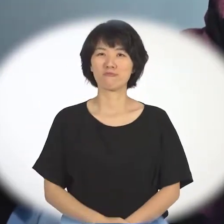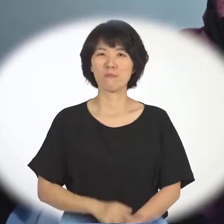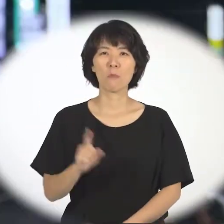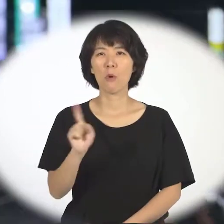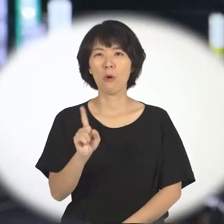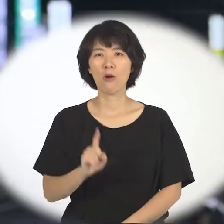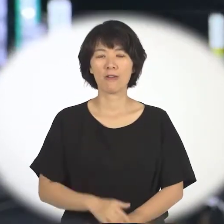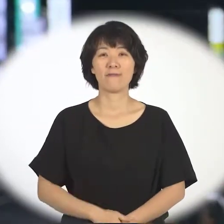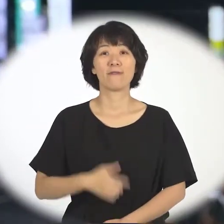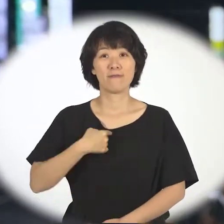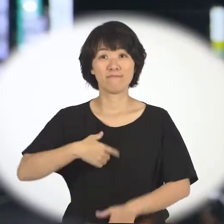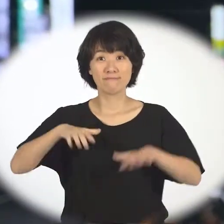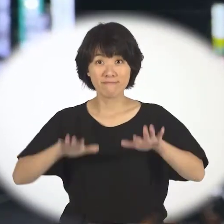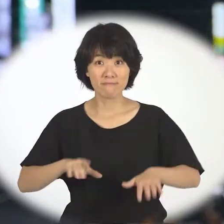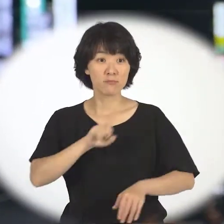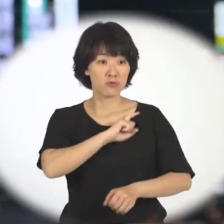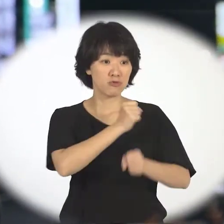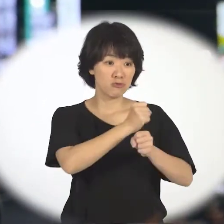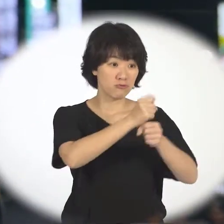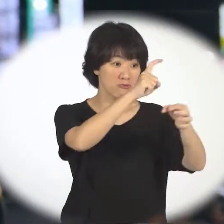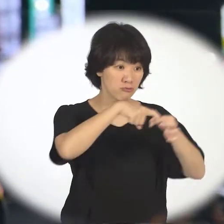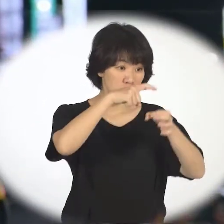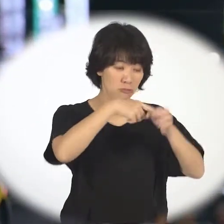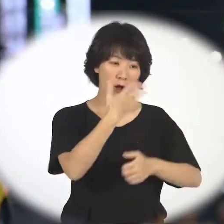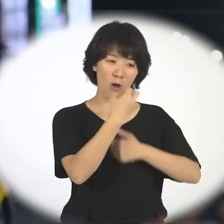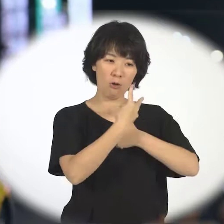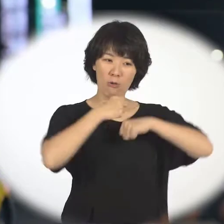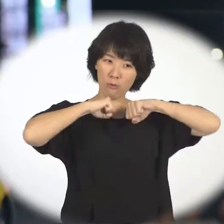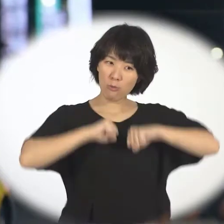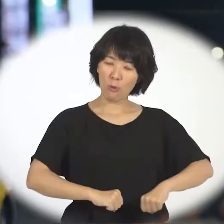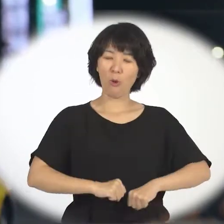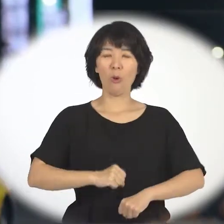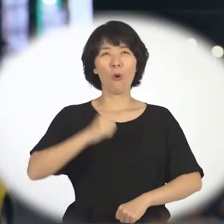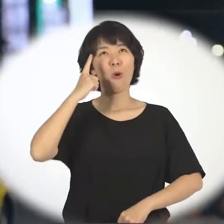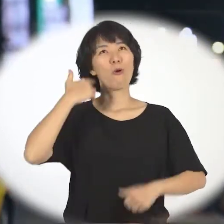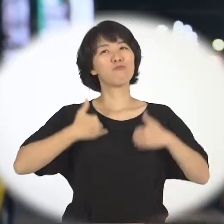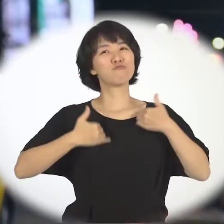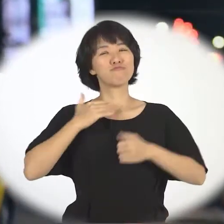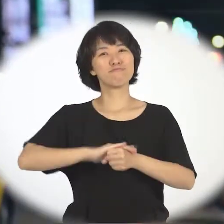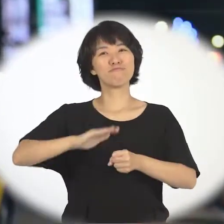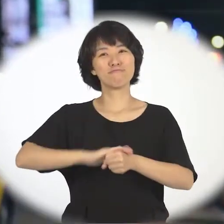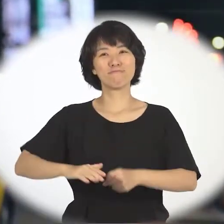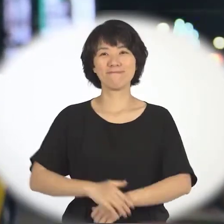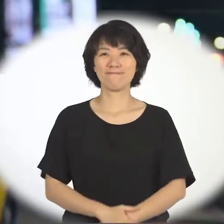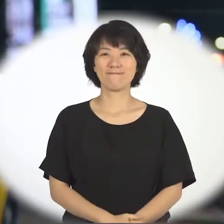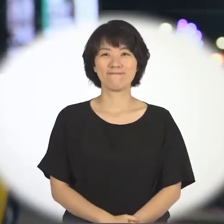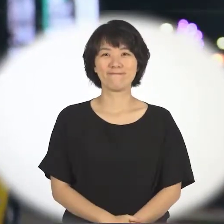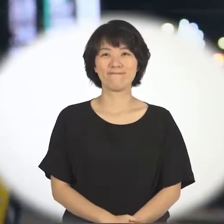我觉得我现在我能够自己自主，也是给我一个成就感在。